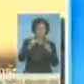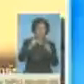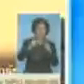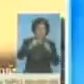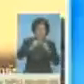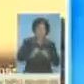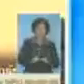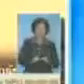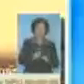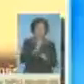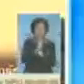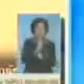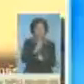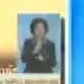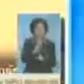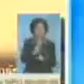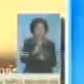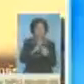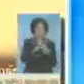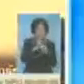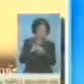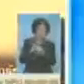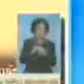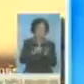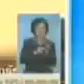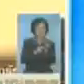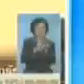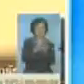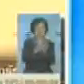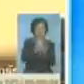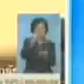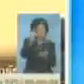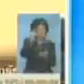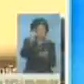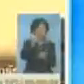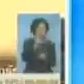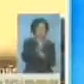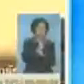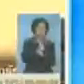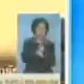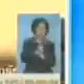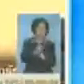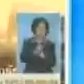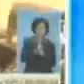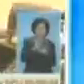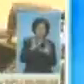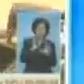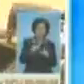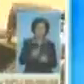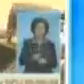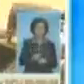ย่าพูดเลยดีกว่า คือเมื่อวานนี้คนอย่างคุณเฉลิมเป็นรองนายกรัฐมนตรีพูดถึงเรื่องการเยียวยาเนี่ยเมื่อวานนี้พูดเหมือน